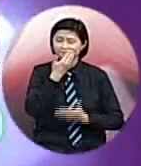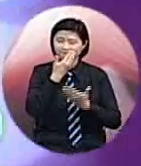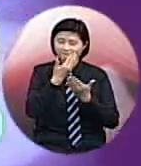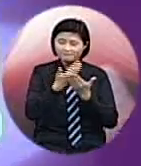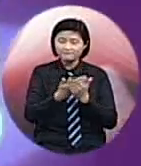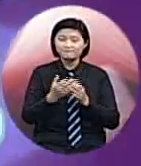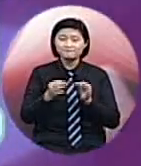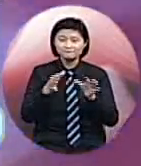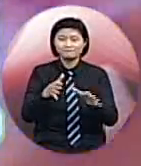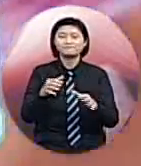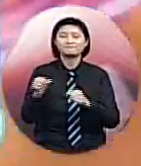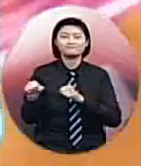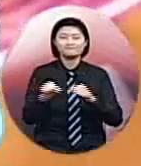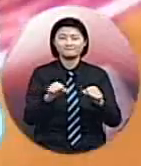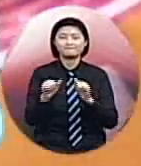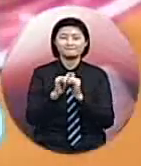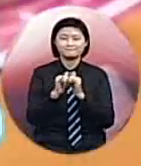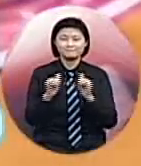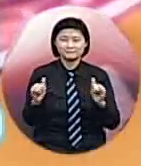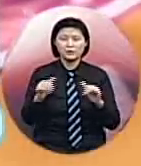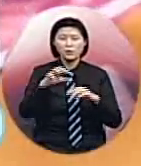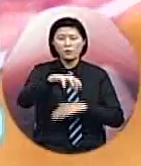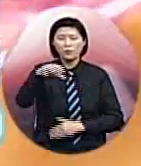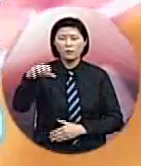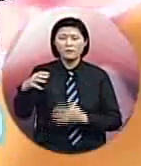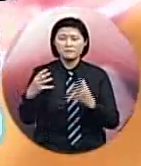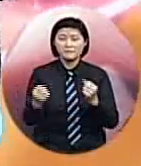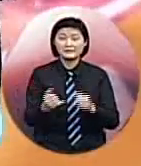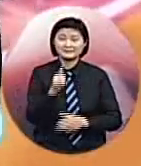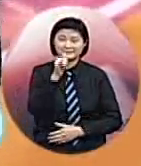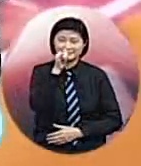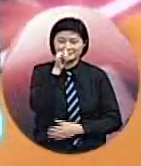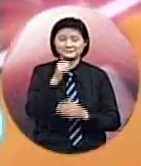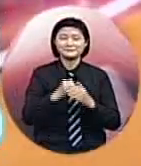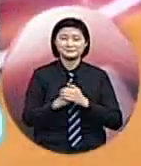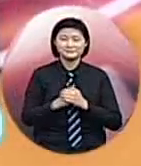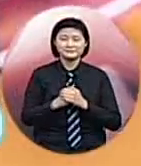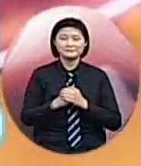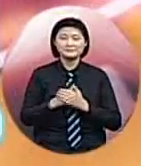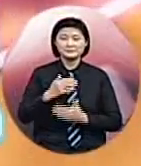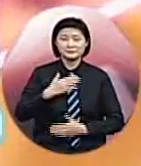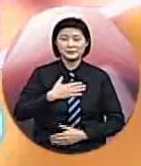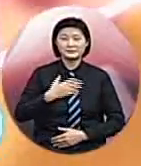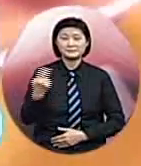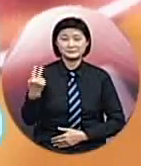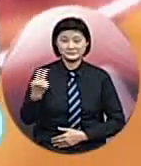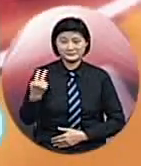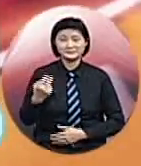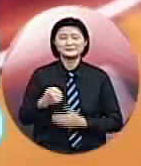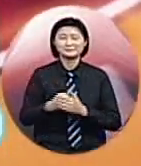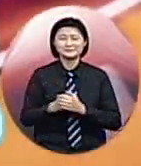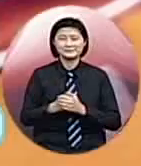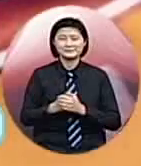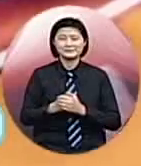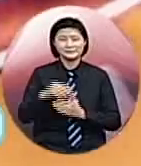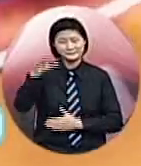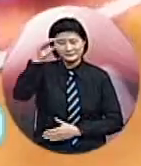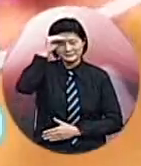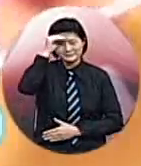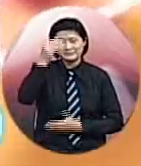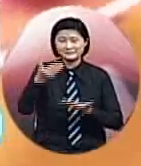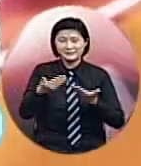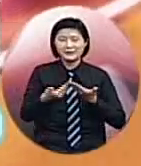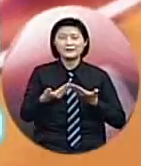이렇게 기부 활동을 하고 계시는 분들이 지금 네. 곳곳에 굉장히 많으시다 그래요. 그럼요. 그럼요. 네. 저희들도 좀 본받고